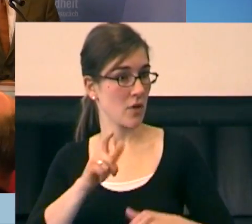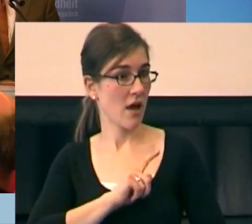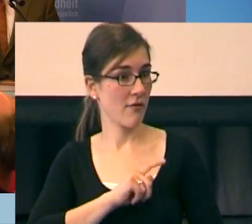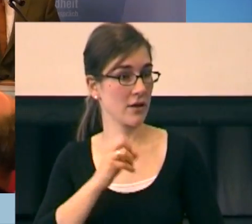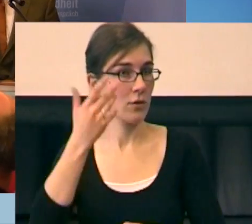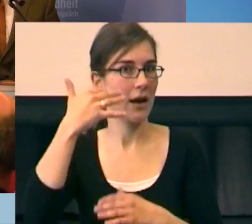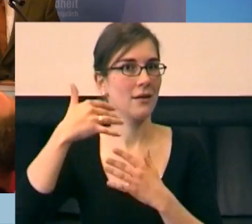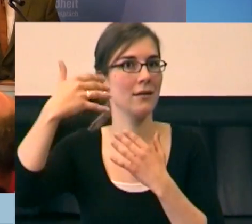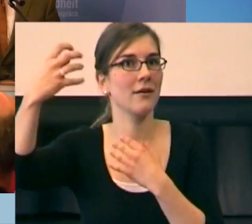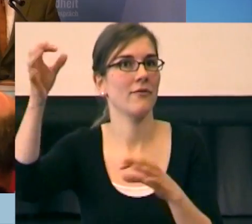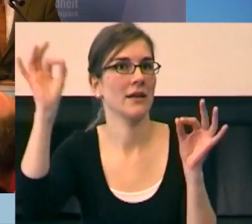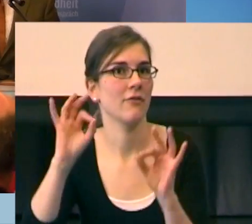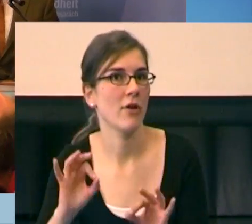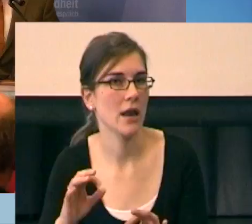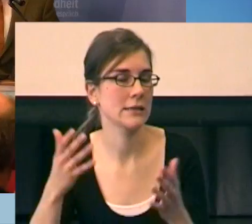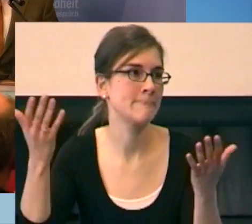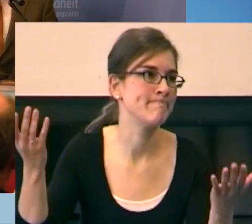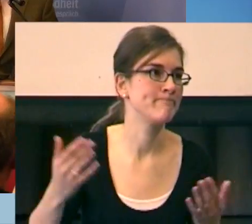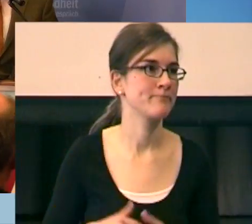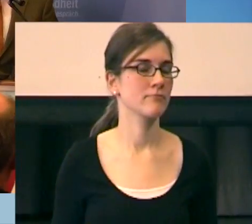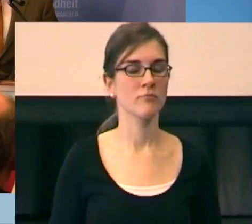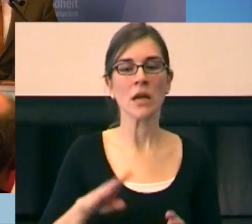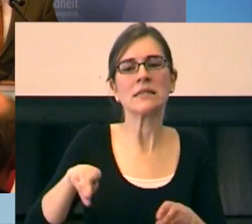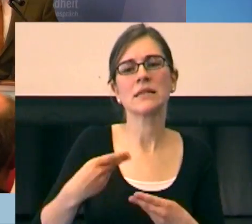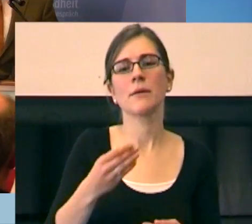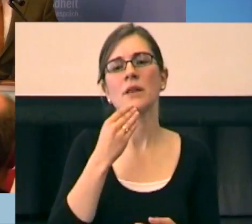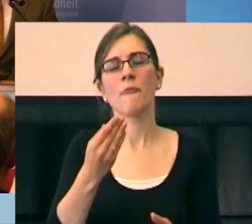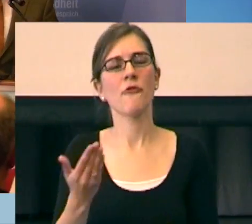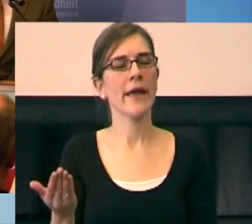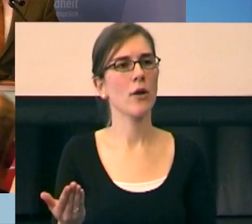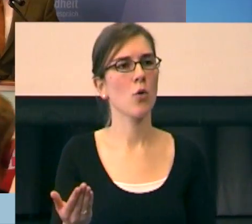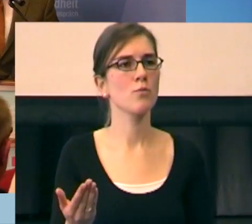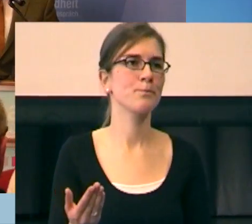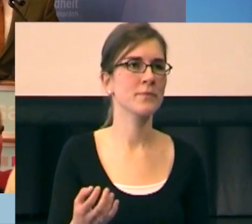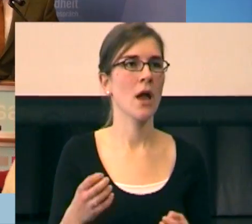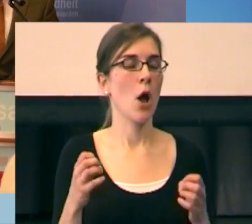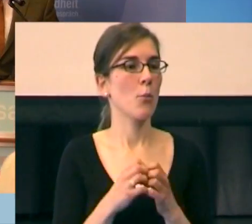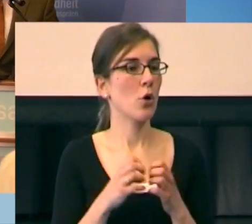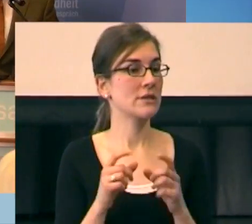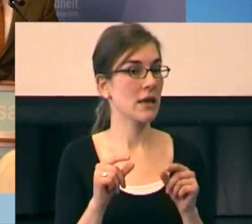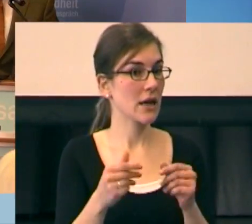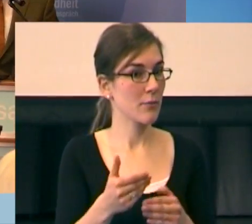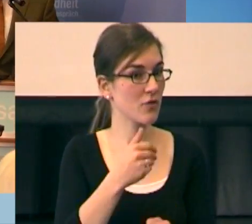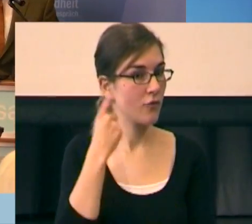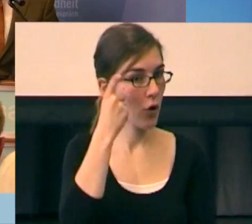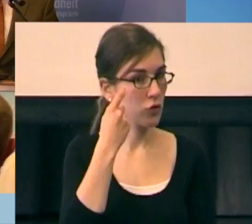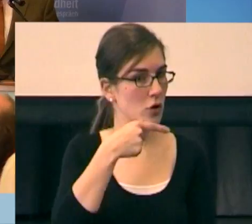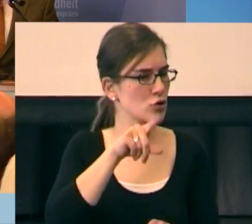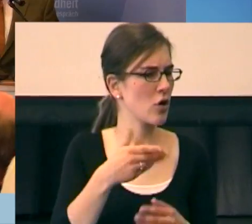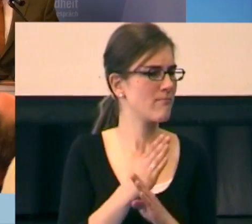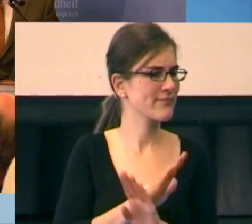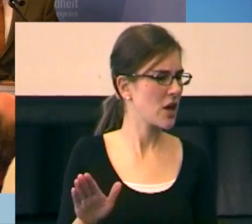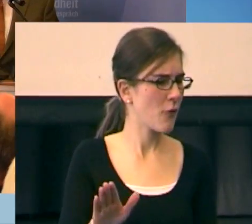kein Thema. Es gibt ja Empfehlungen, die zum Beispiel sagen, mit der Prostatakrebsvorsorge soll man aufhören mit etwa 75.